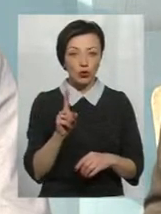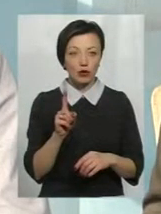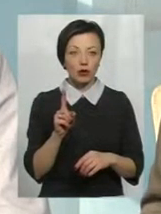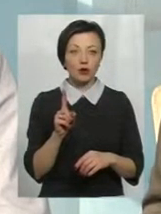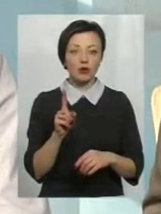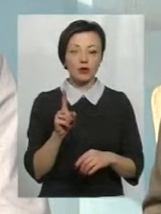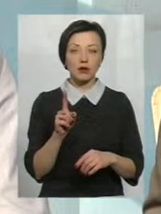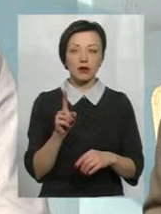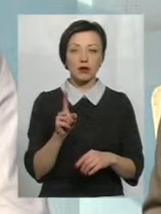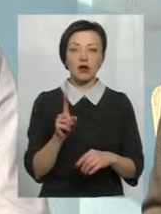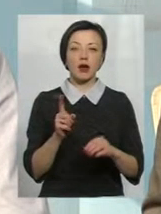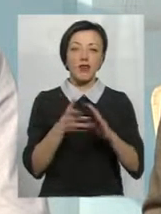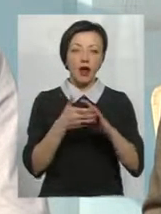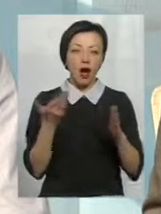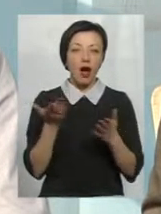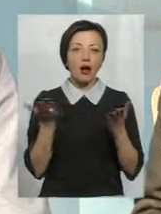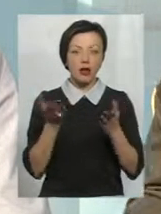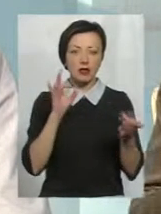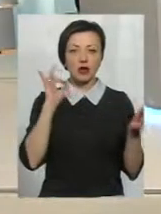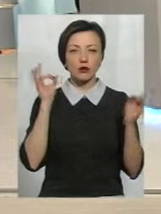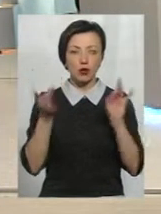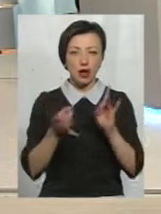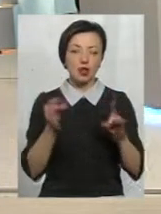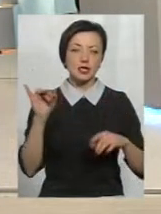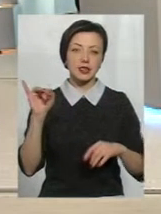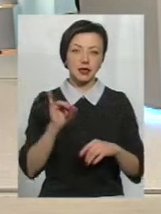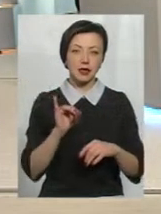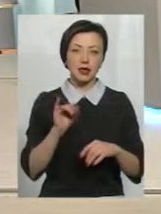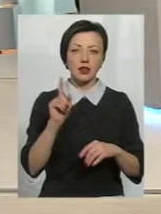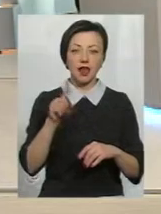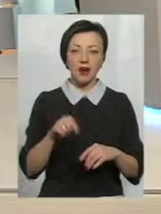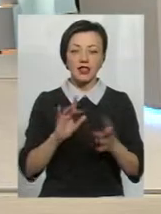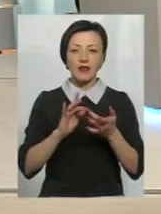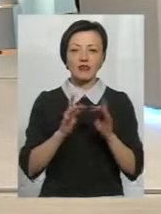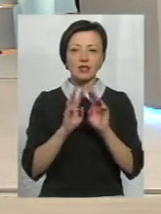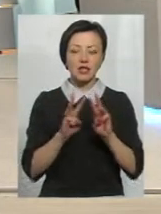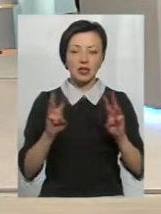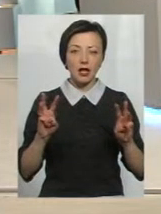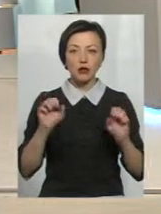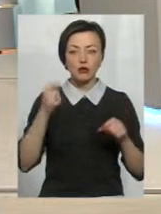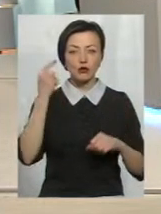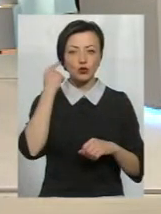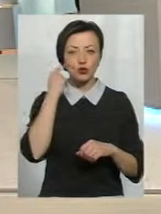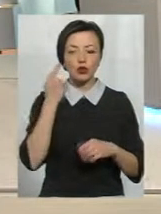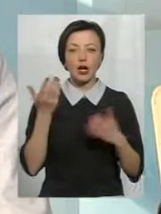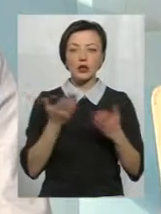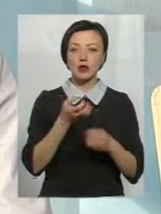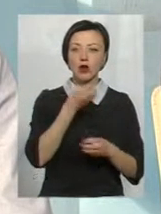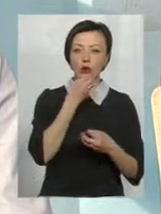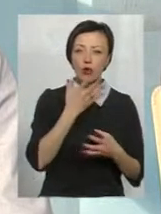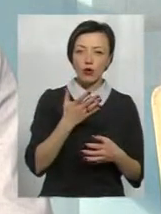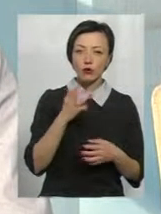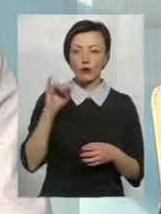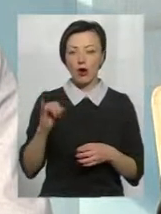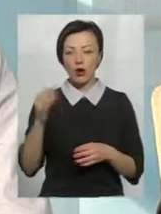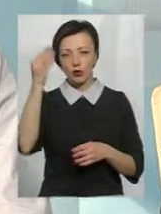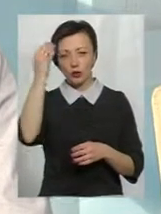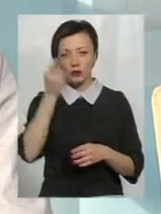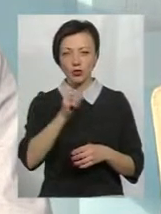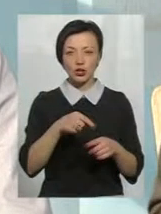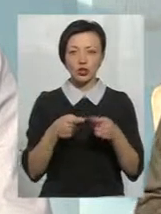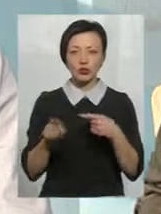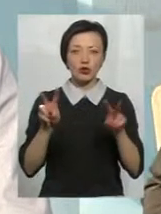певний резонанс, і да, там навіть в соцмережах ти можеш почути якісь хороші негативні думки з приводу тієї